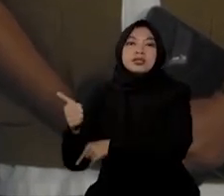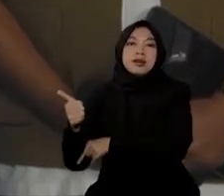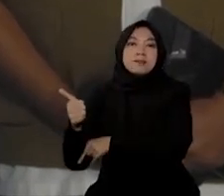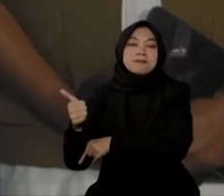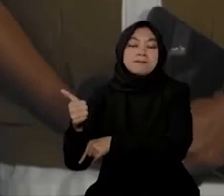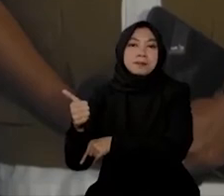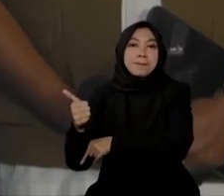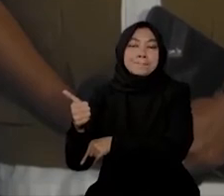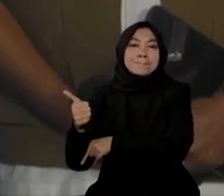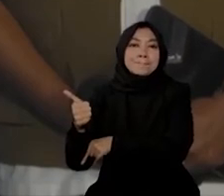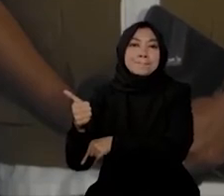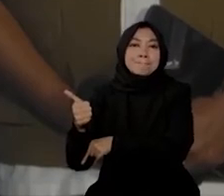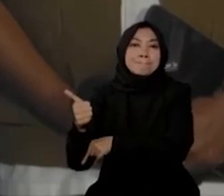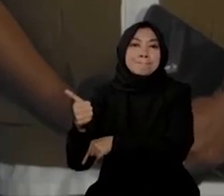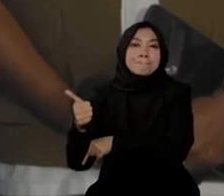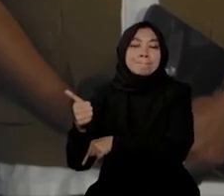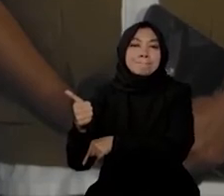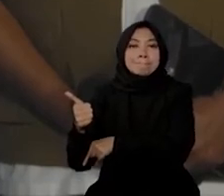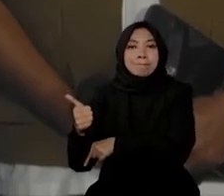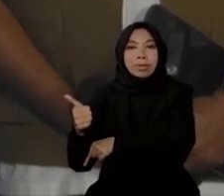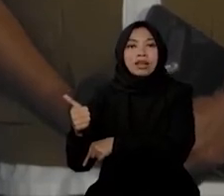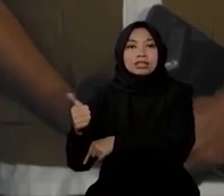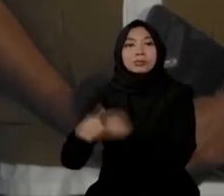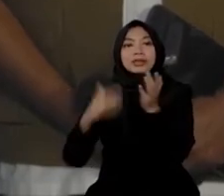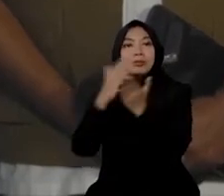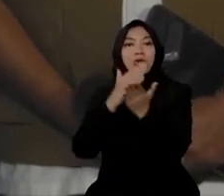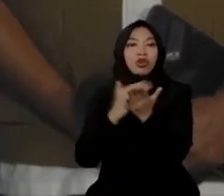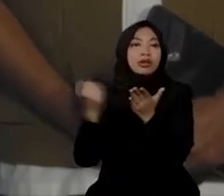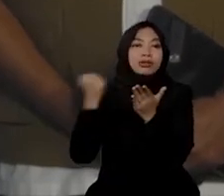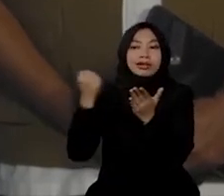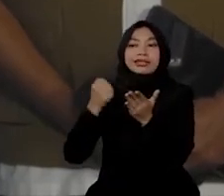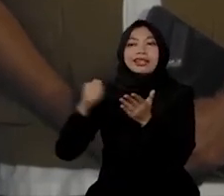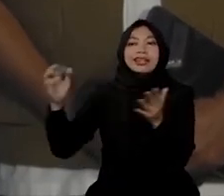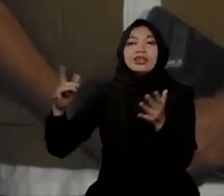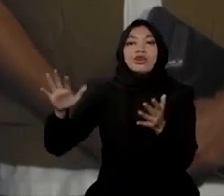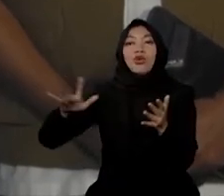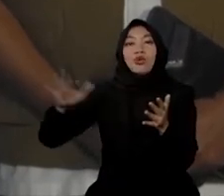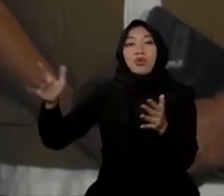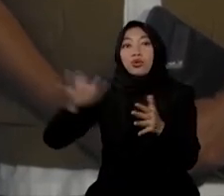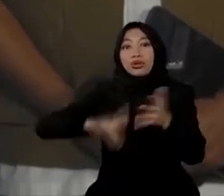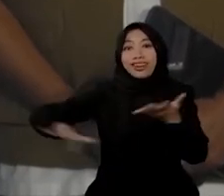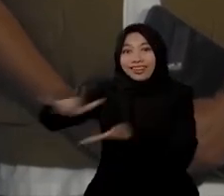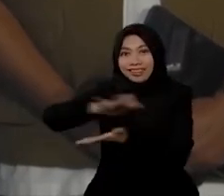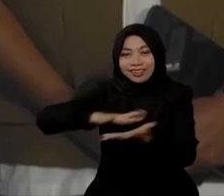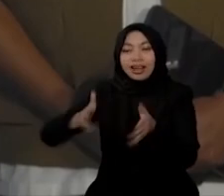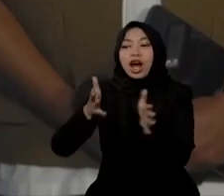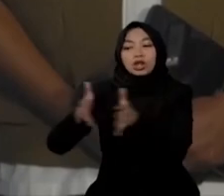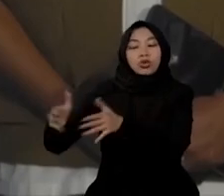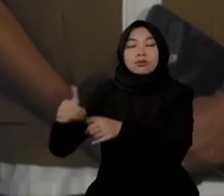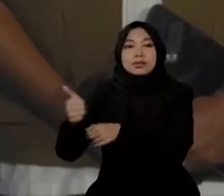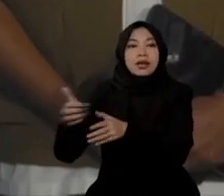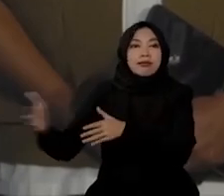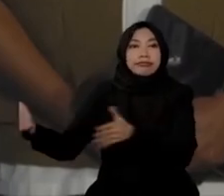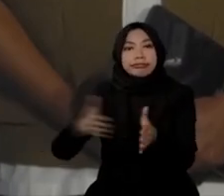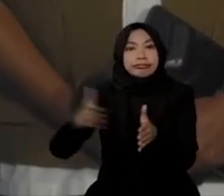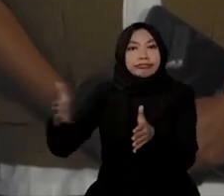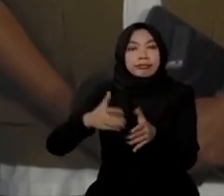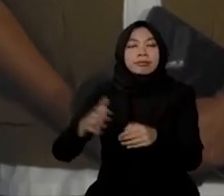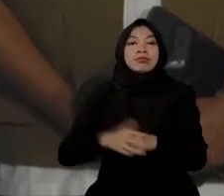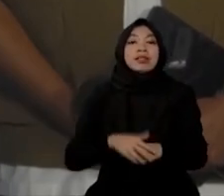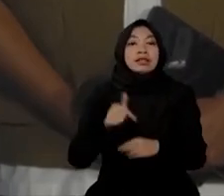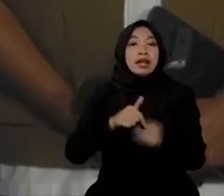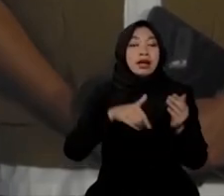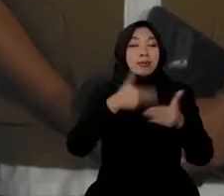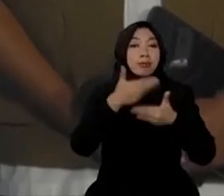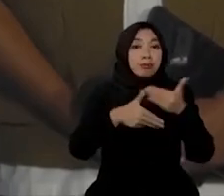fasilitas-fasilitas yang sesuai dengan standar protokol kesehatan. Dan yang paling penting dari semuanya ada dalam semua